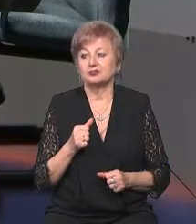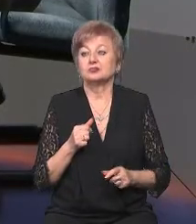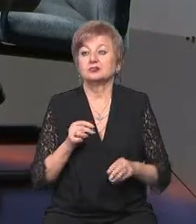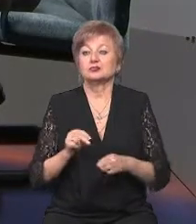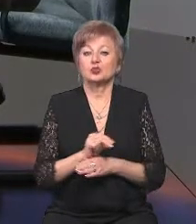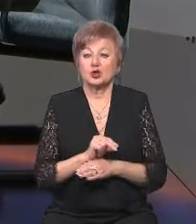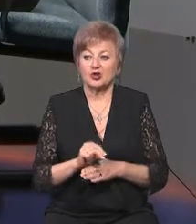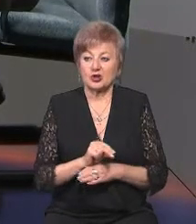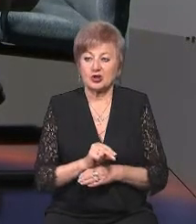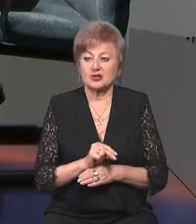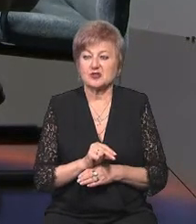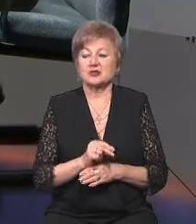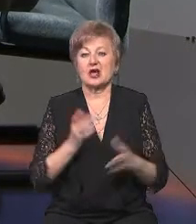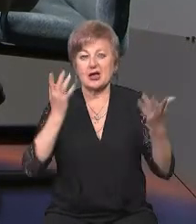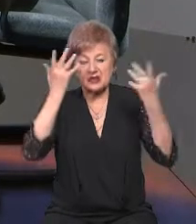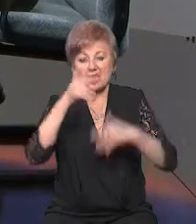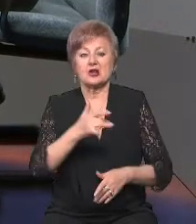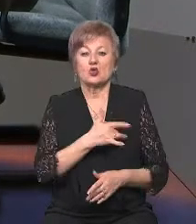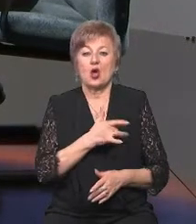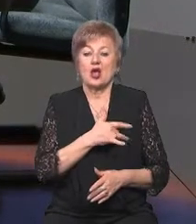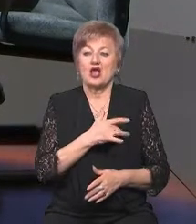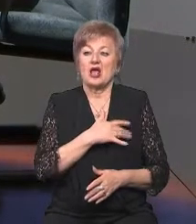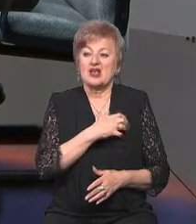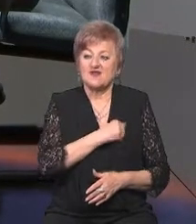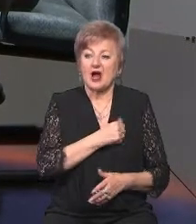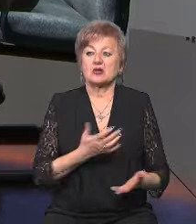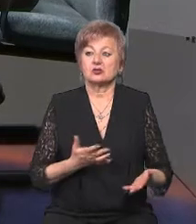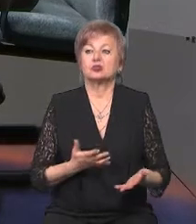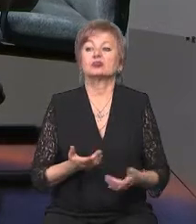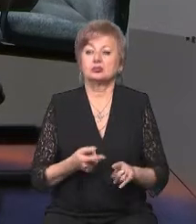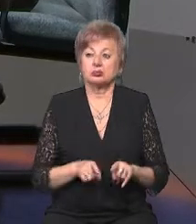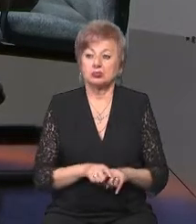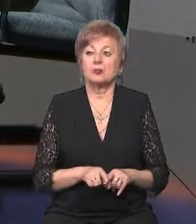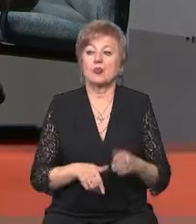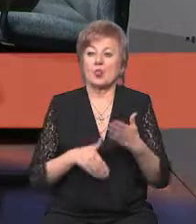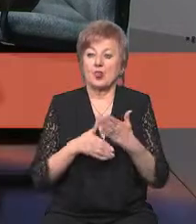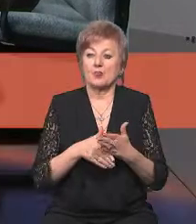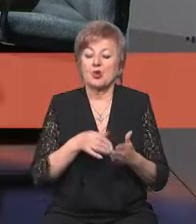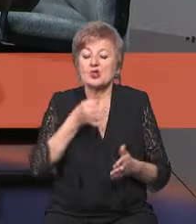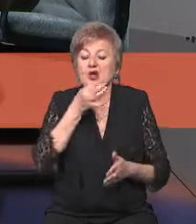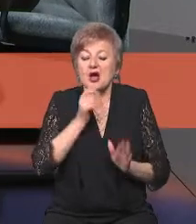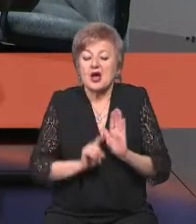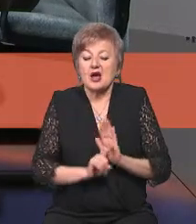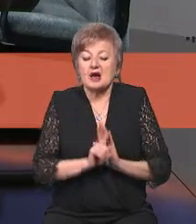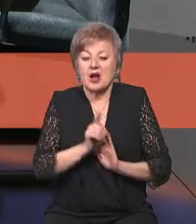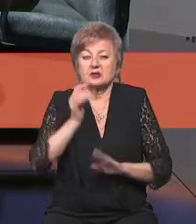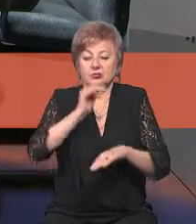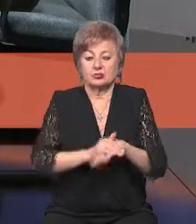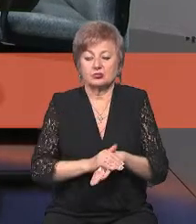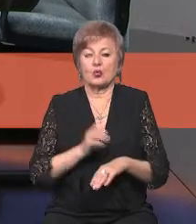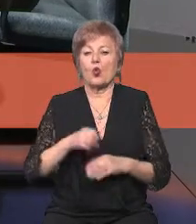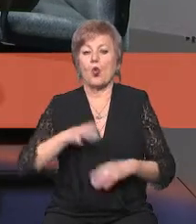гострого інсульту, гострого інфаркту, пологи, неонатальна допомога та рання діагностика